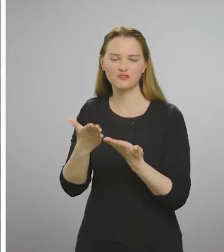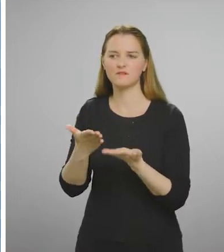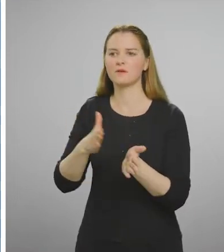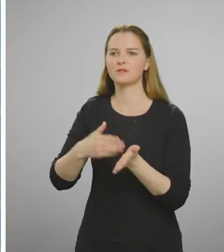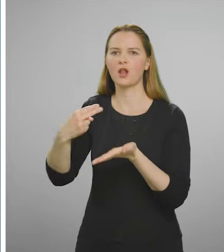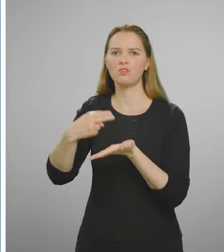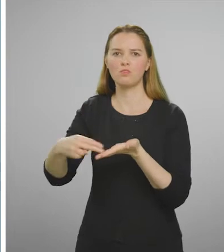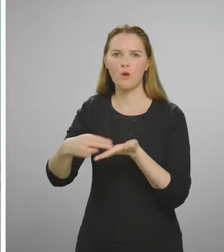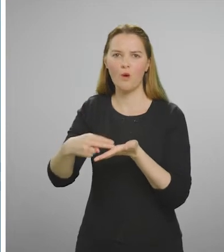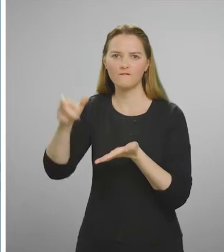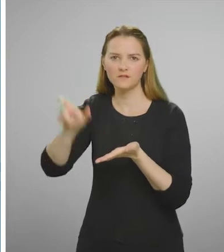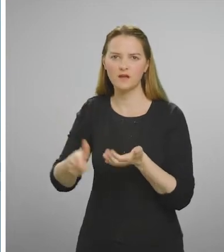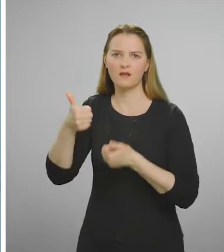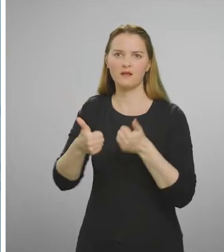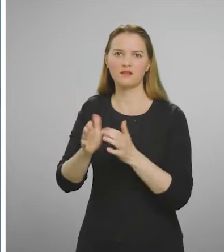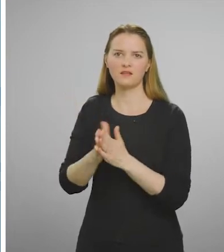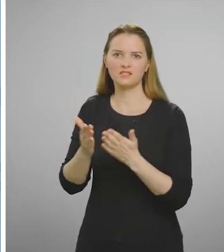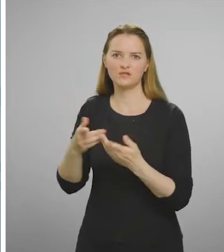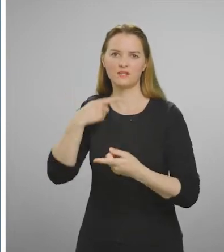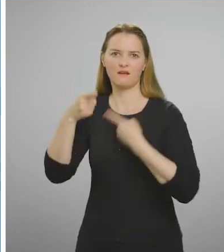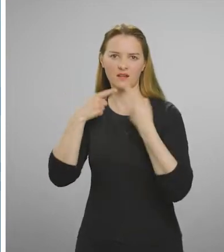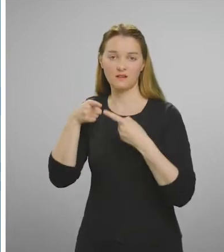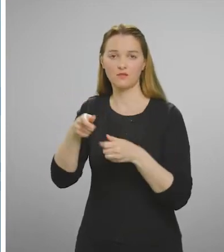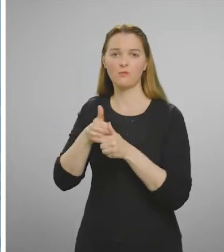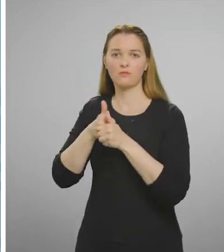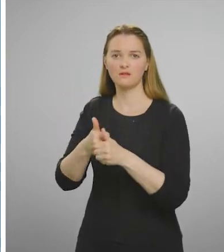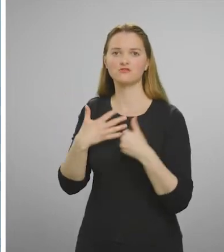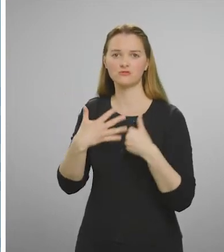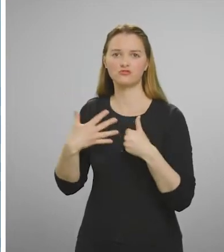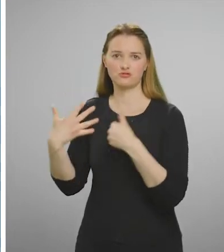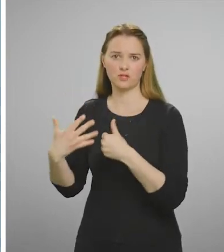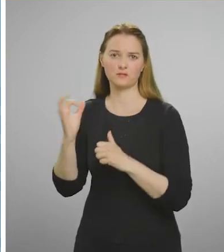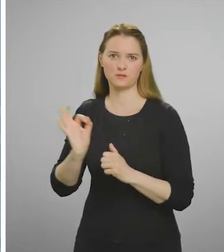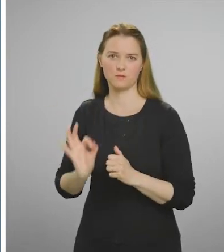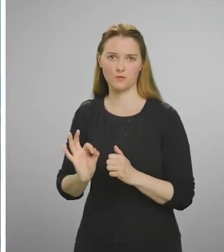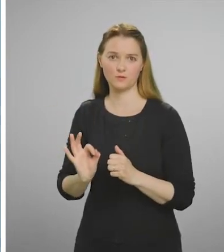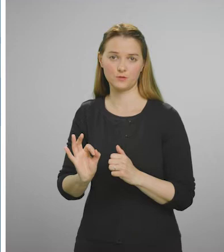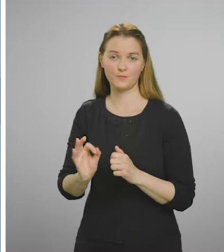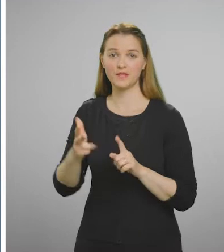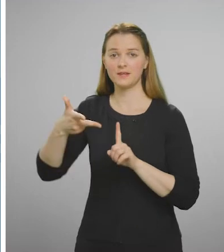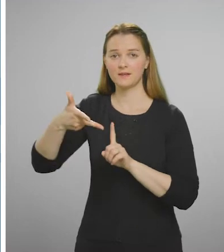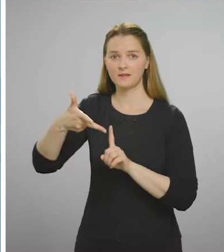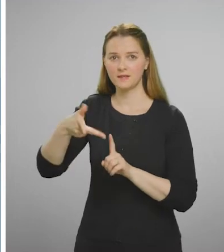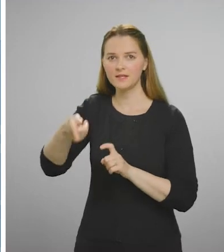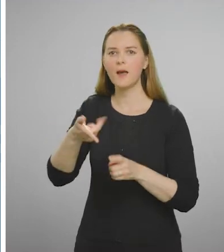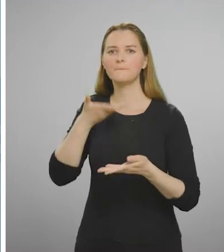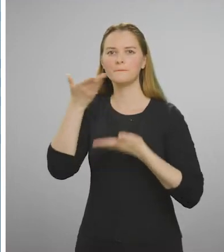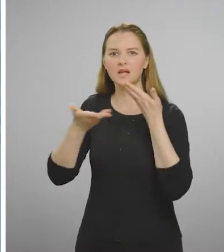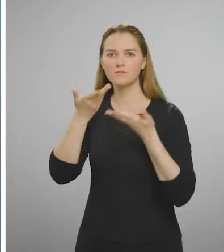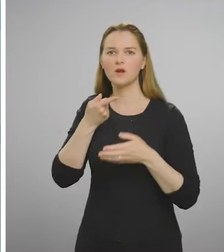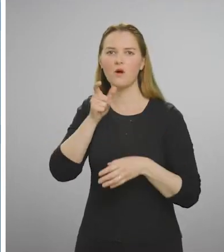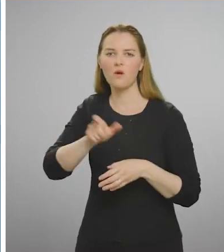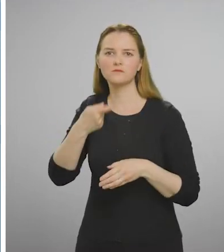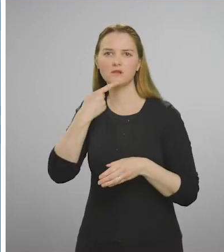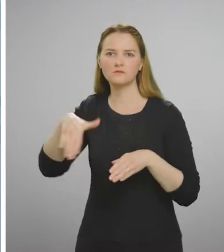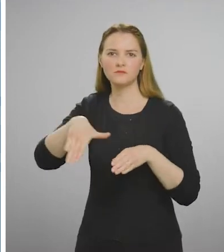posvećene književnosti ili recenzije novinara i književnih kritičara prati 66% čitalačke online populacije.